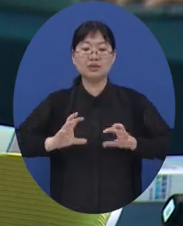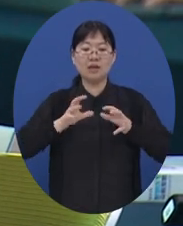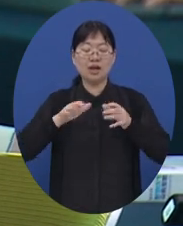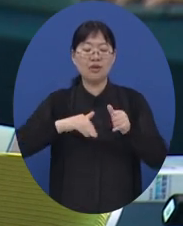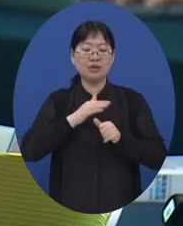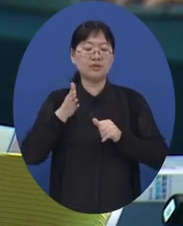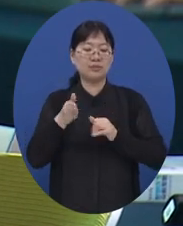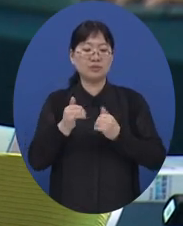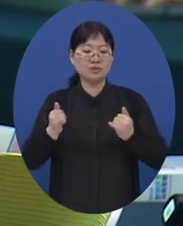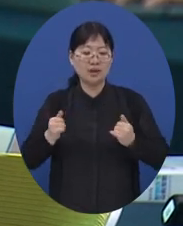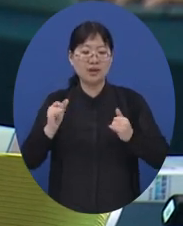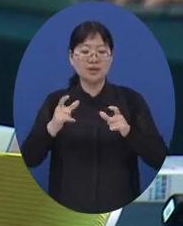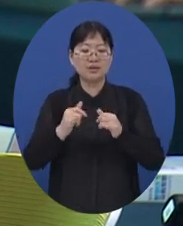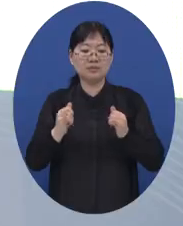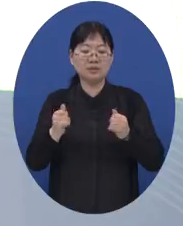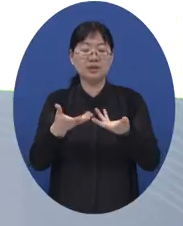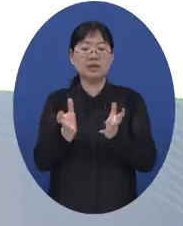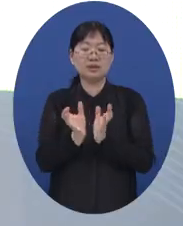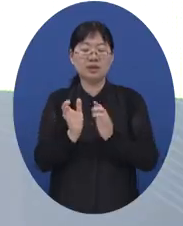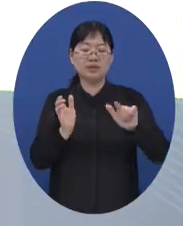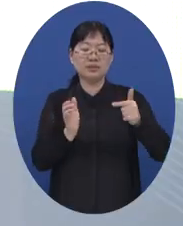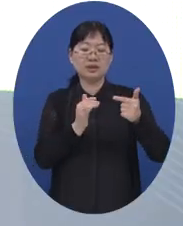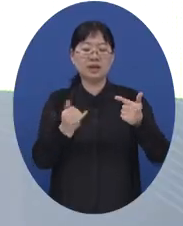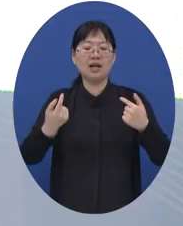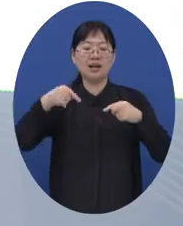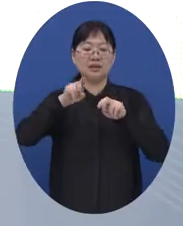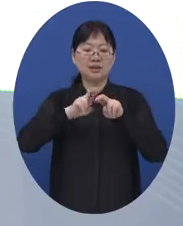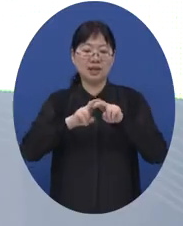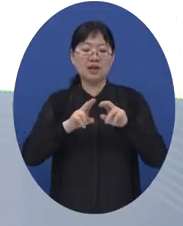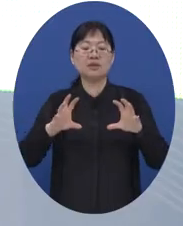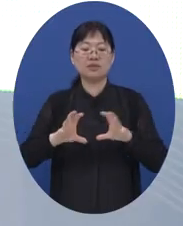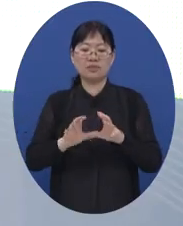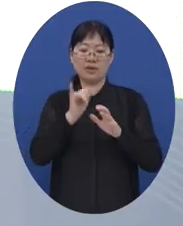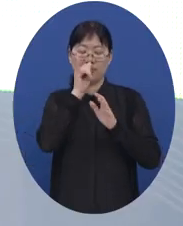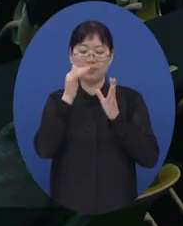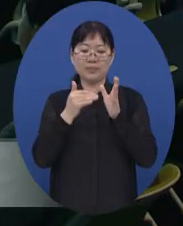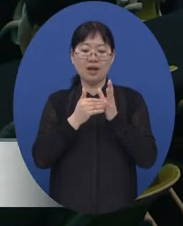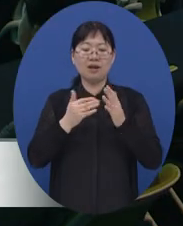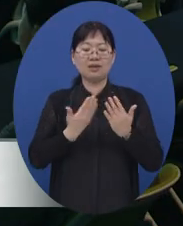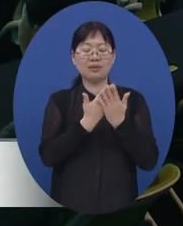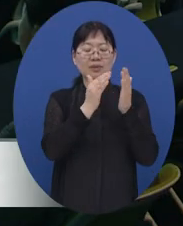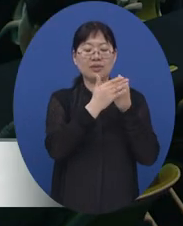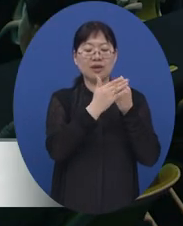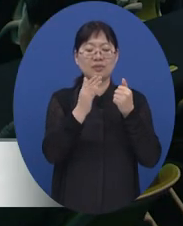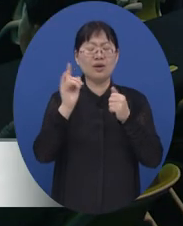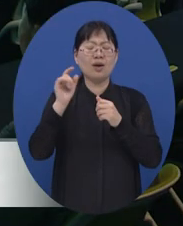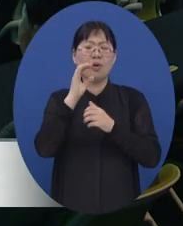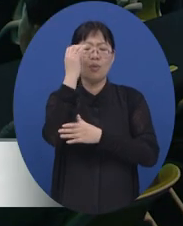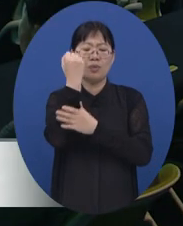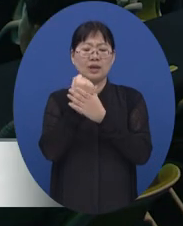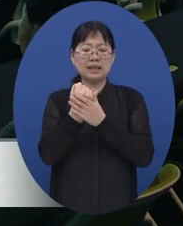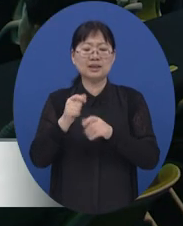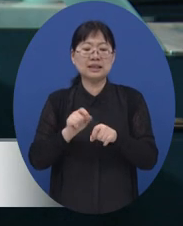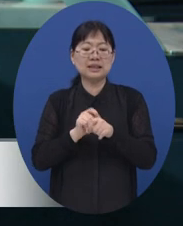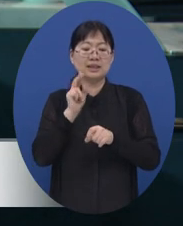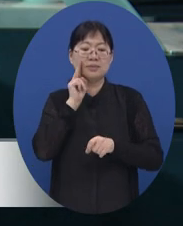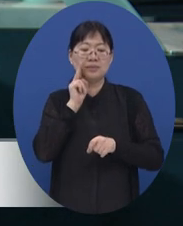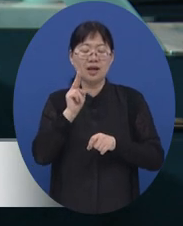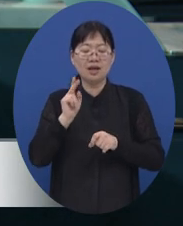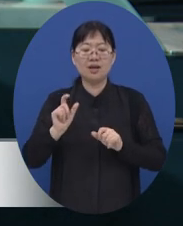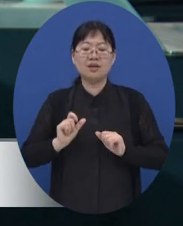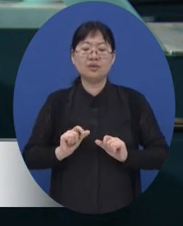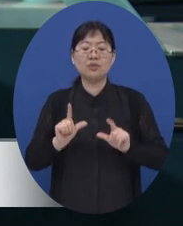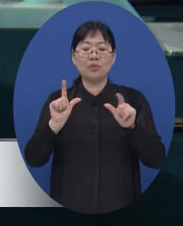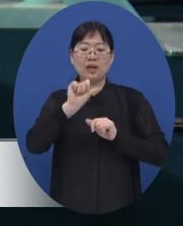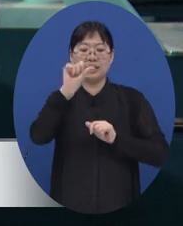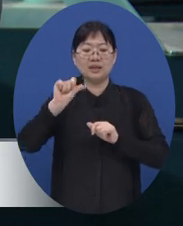20여 개국의 환경 전문가와 시민단체 등 600여 명이 한 곳에 자리했습니다. 개발로 인한 오염이 특히 심한 동아시아 상황에